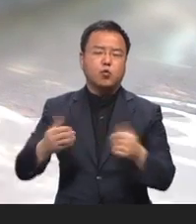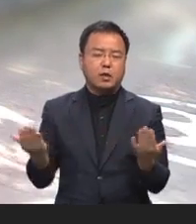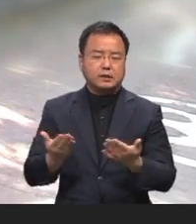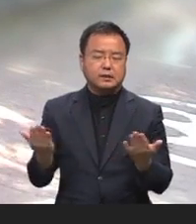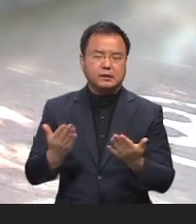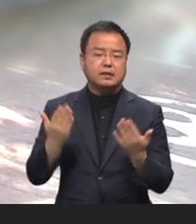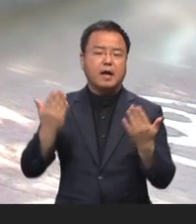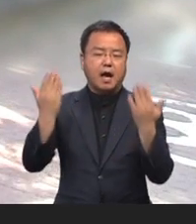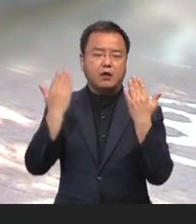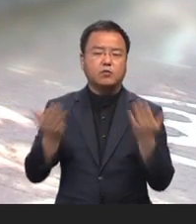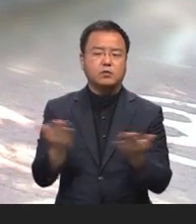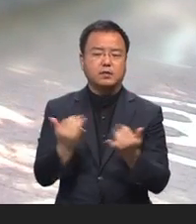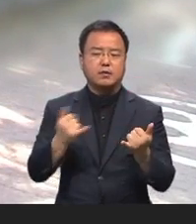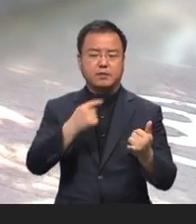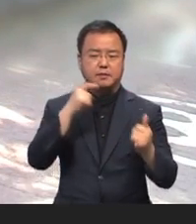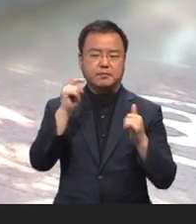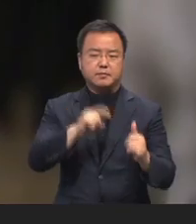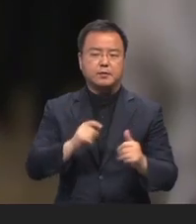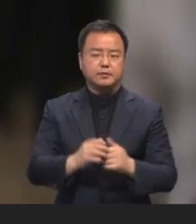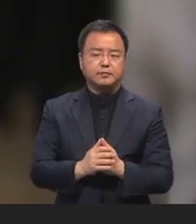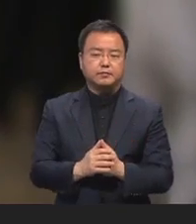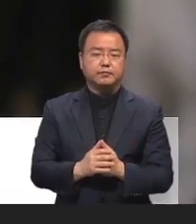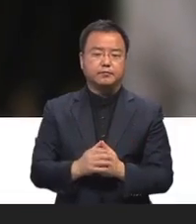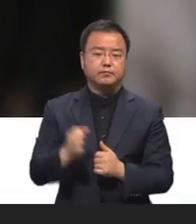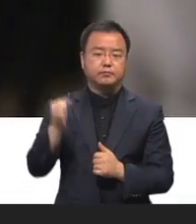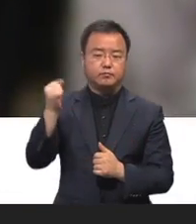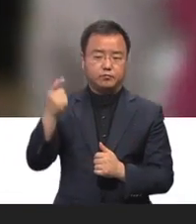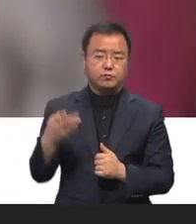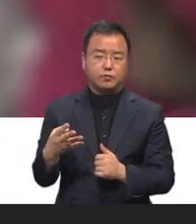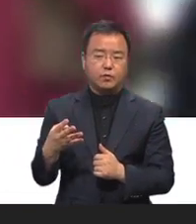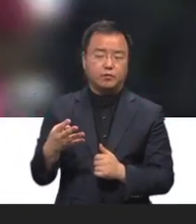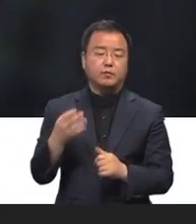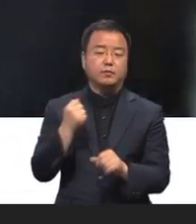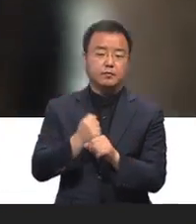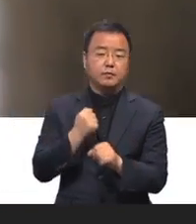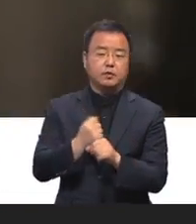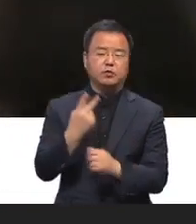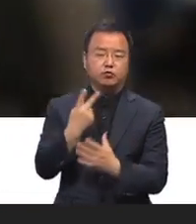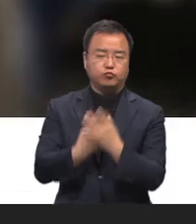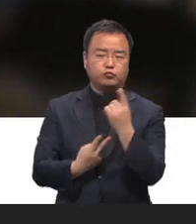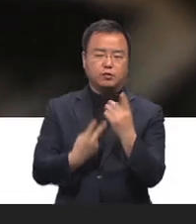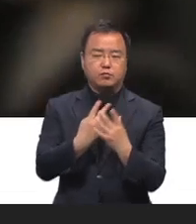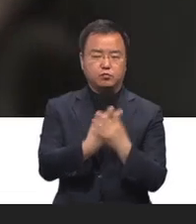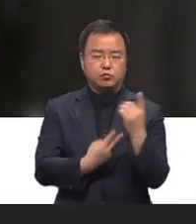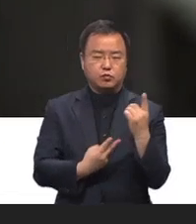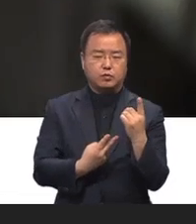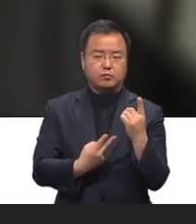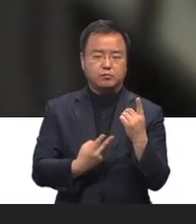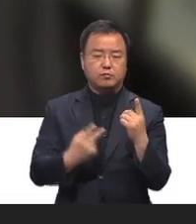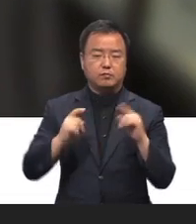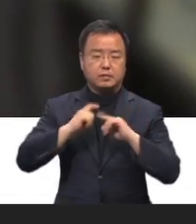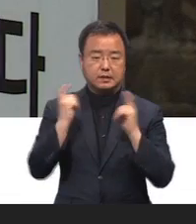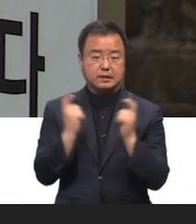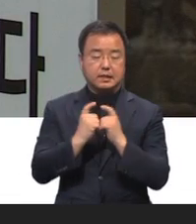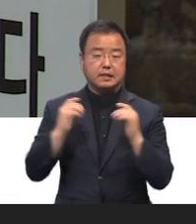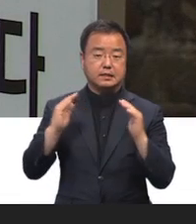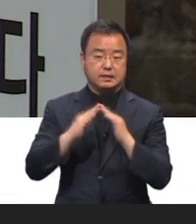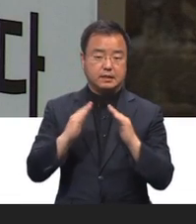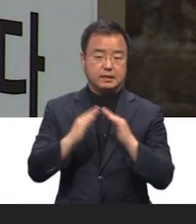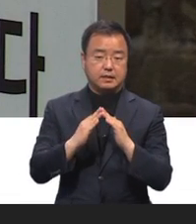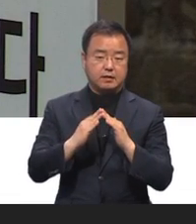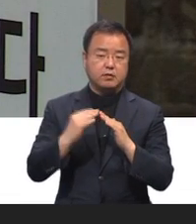시켰습니다 20 박사가 주고 나와서 이제 두 명씩 조차 가지고 사태 그니까 모두 로우